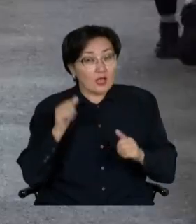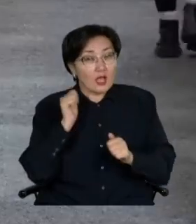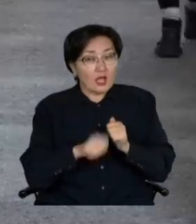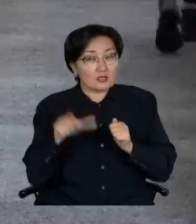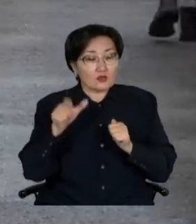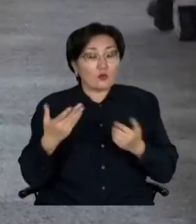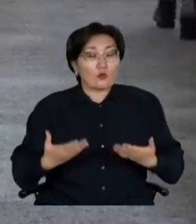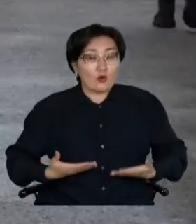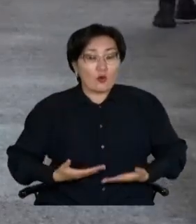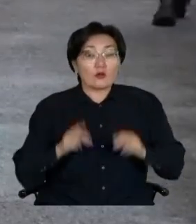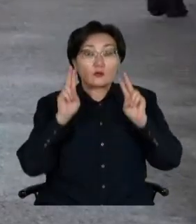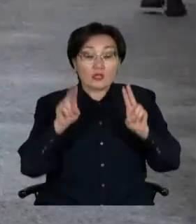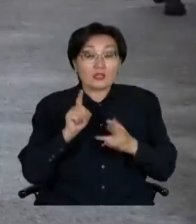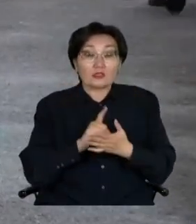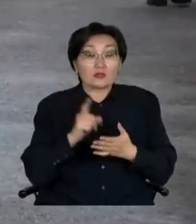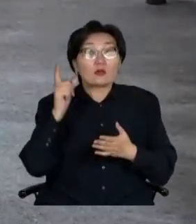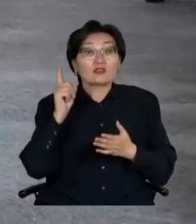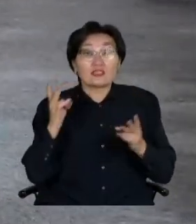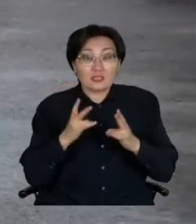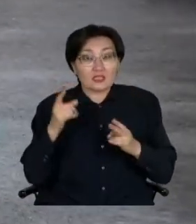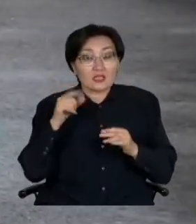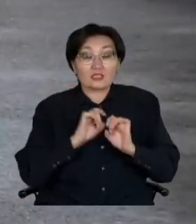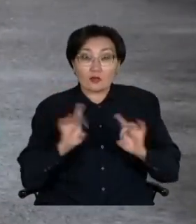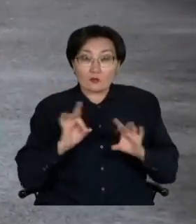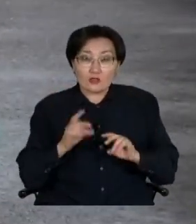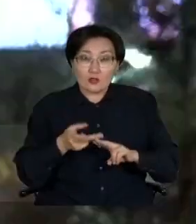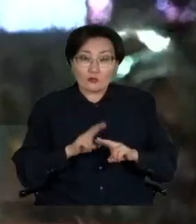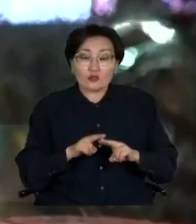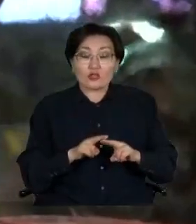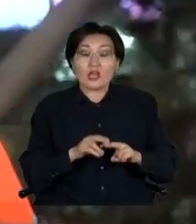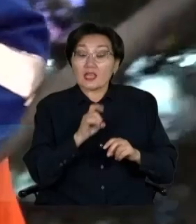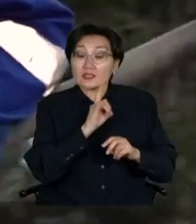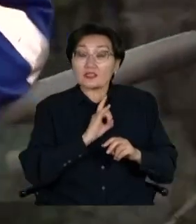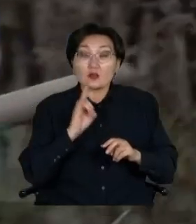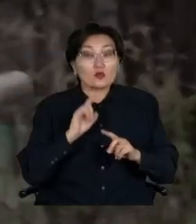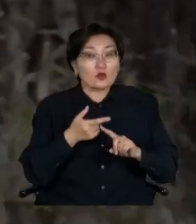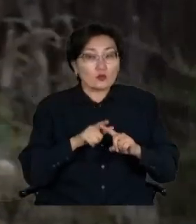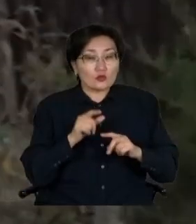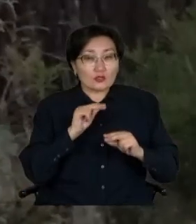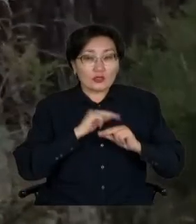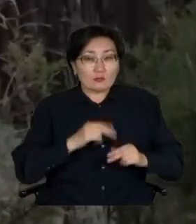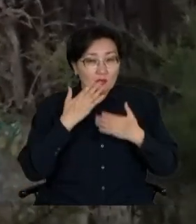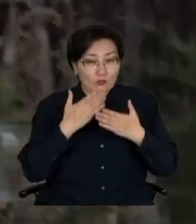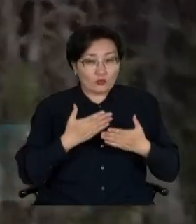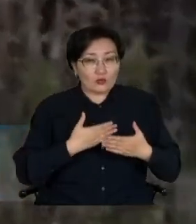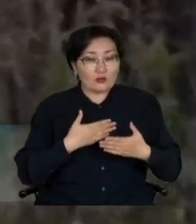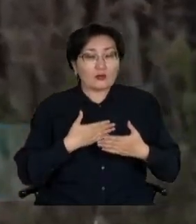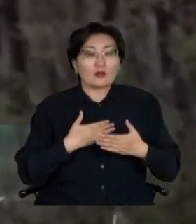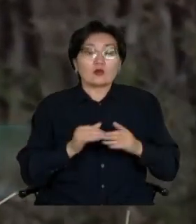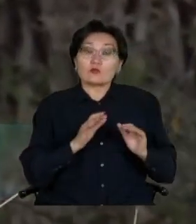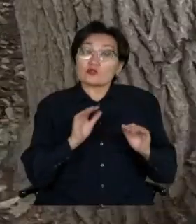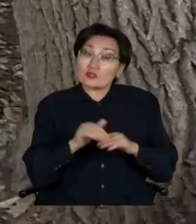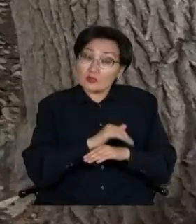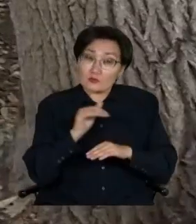әркімнің өмірлік ұстанымы болуға жеттігін сөз етті. Бұл қыз өте еңбекқор, бауырмал,